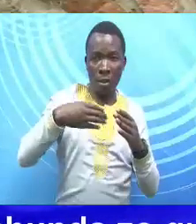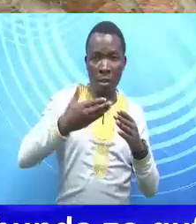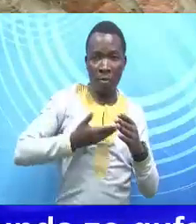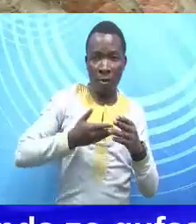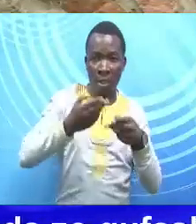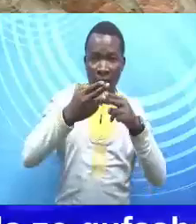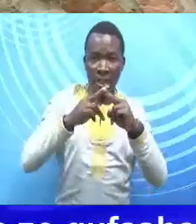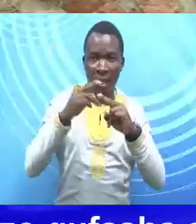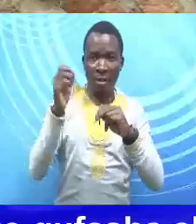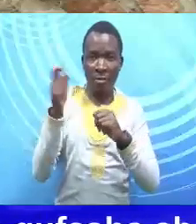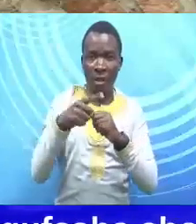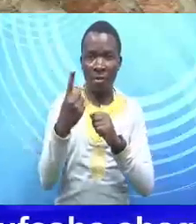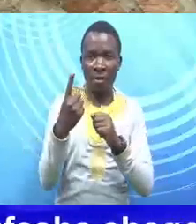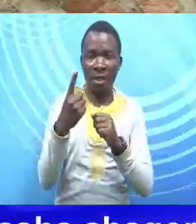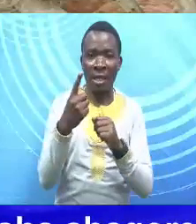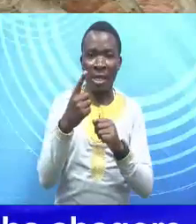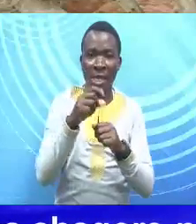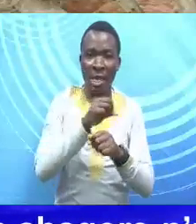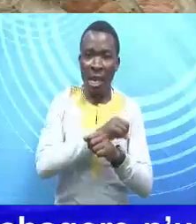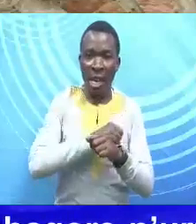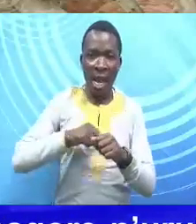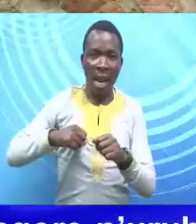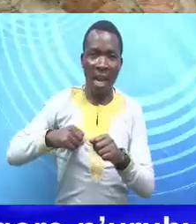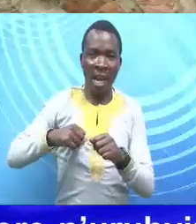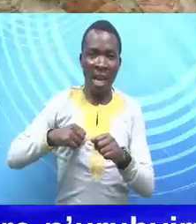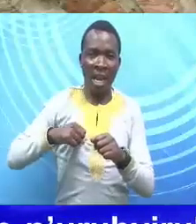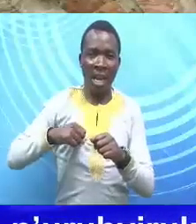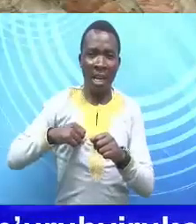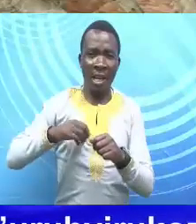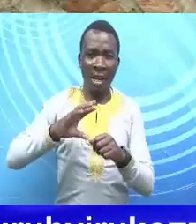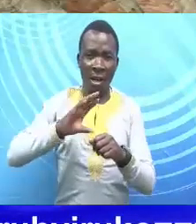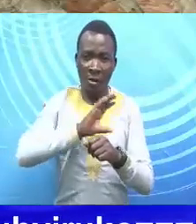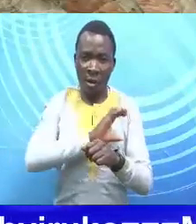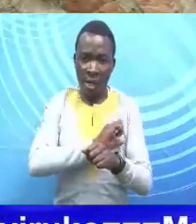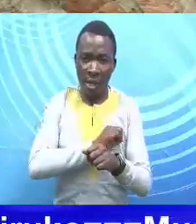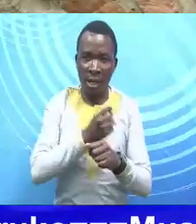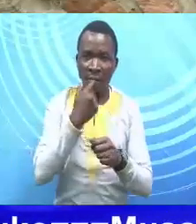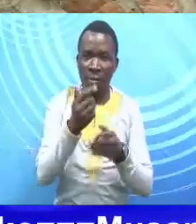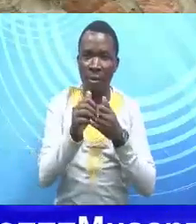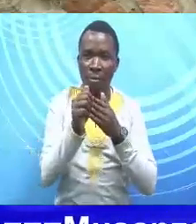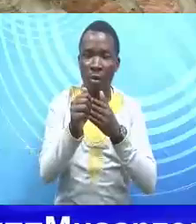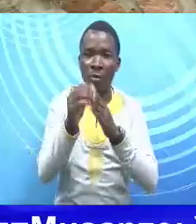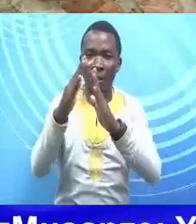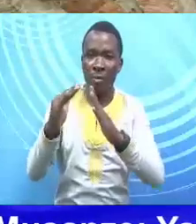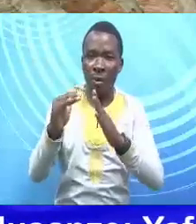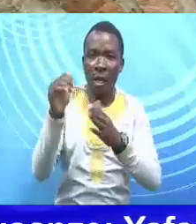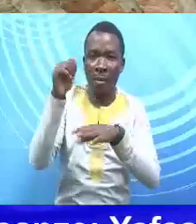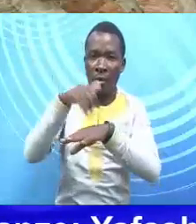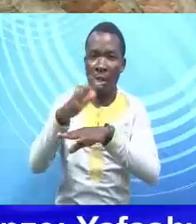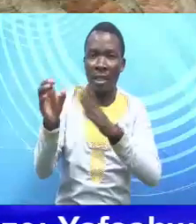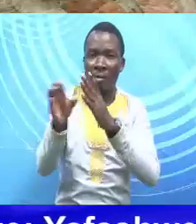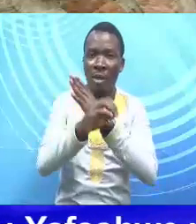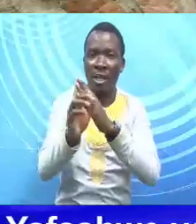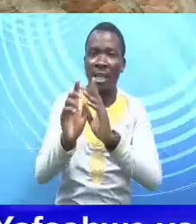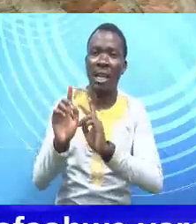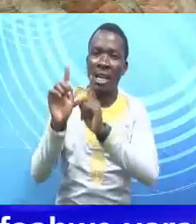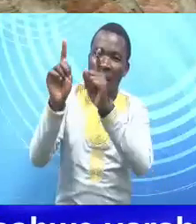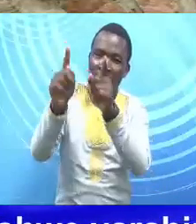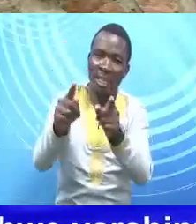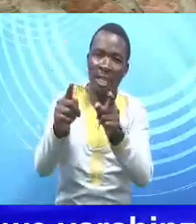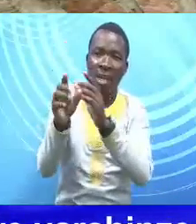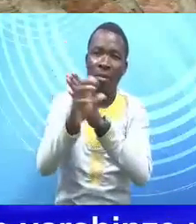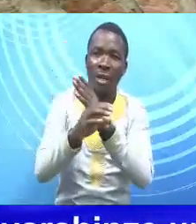ananirwa kwihangana aragenda abwira mukuru w'umudugudu amwohereza mu kagari aragenda mu kagari